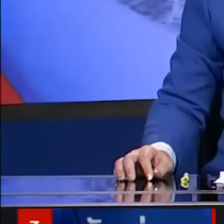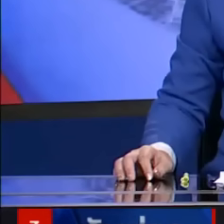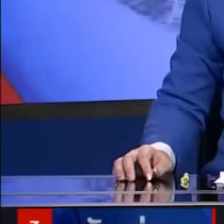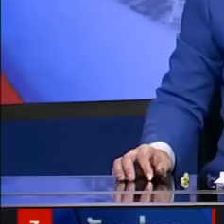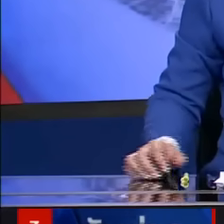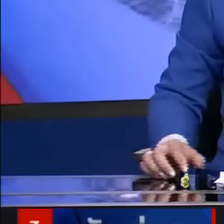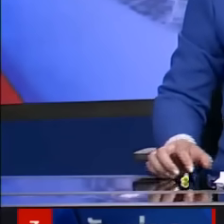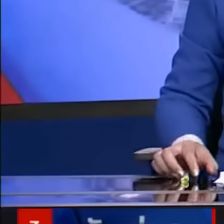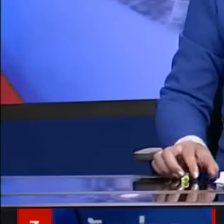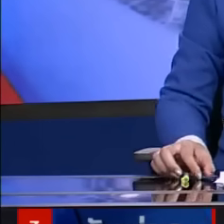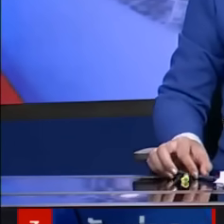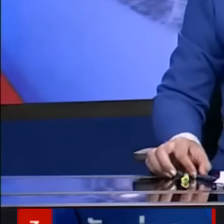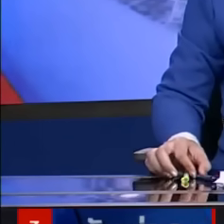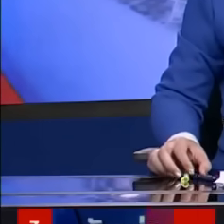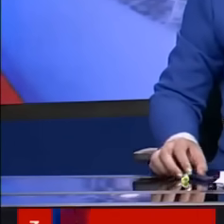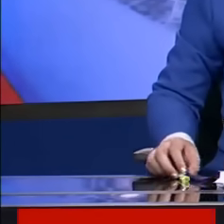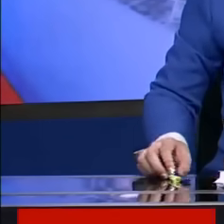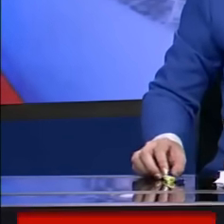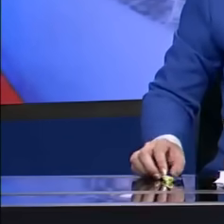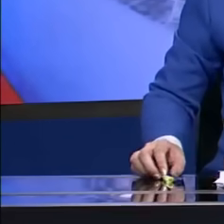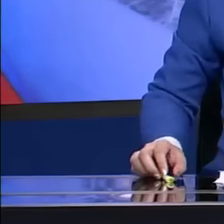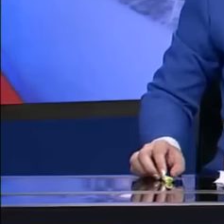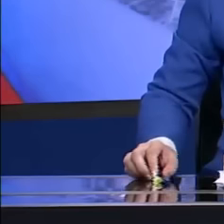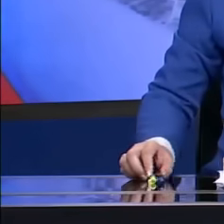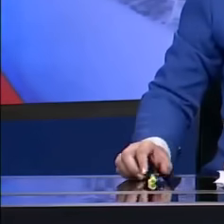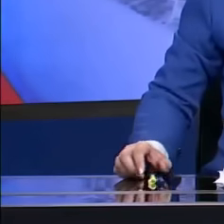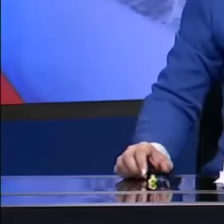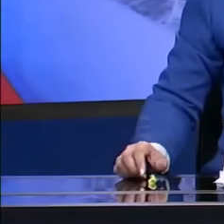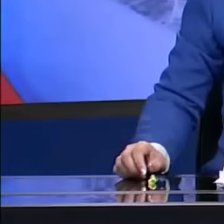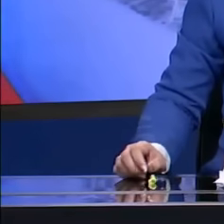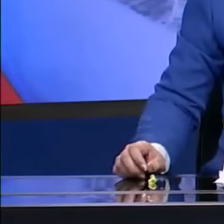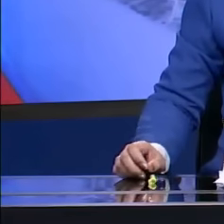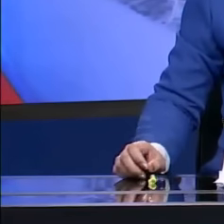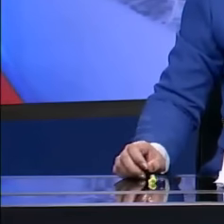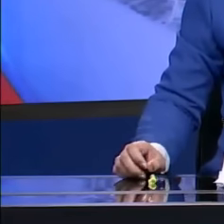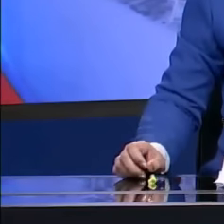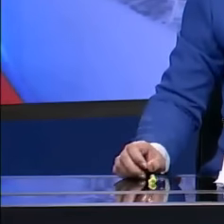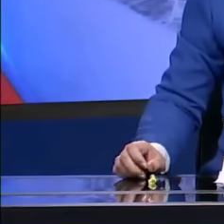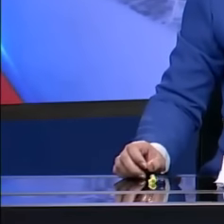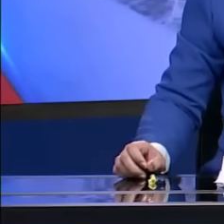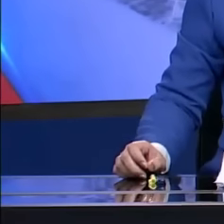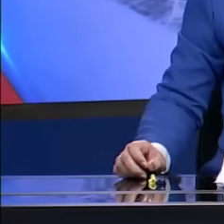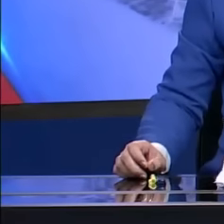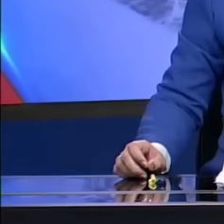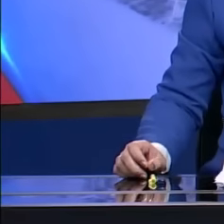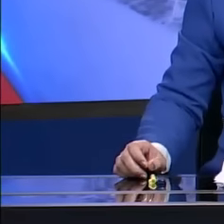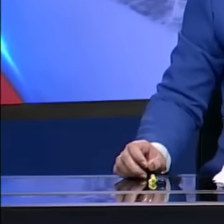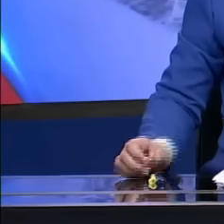าวข้ามประจำวันนี้คุณรพีพันธ์เรือนศรีดิฉันสุภวรรณโตพร้อมทีมงานลาไปก่อนขอบพระคุณทุกการติดตามวันนี้สวัสดีค่ะ สวัสดี